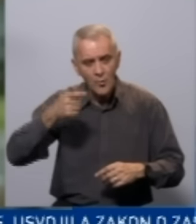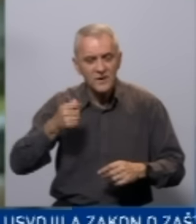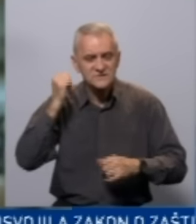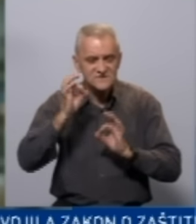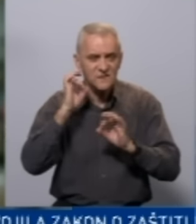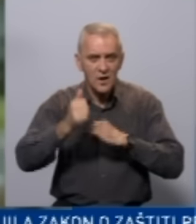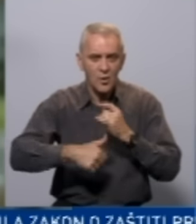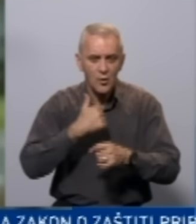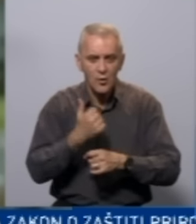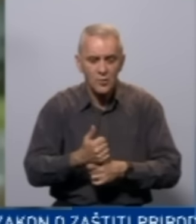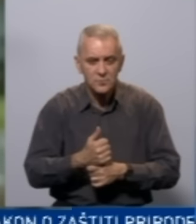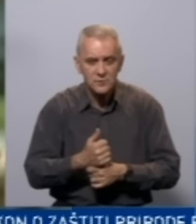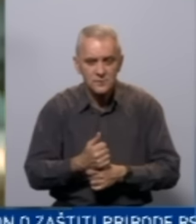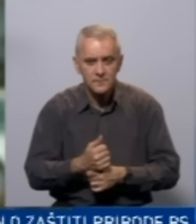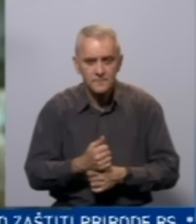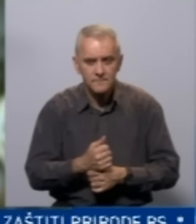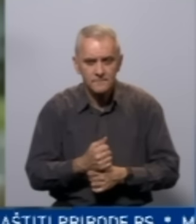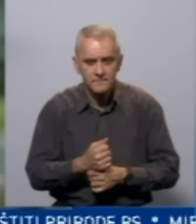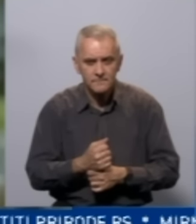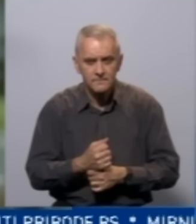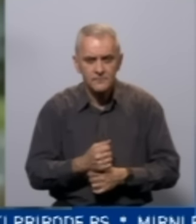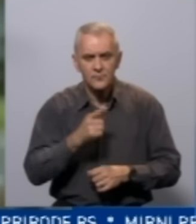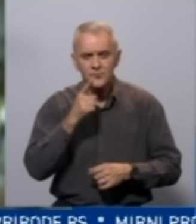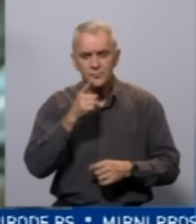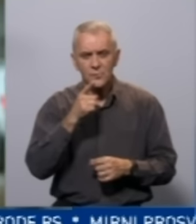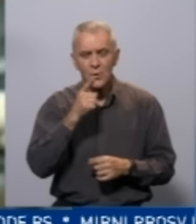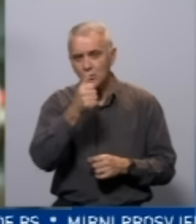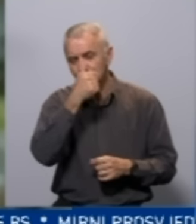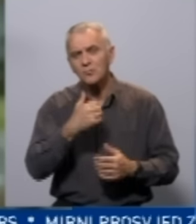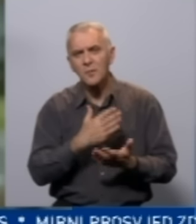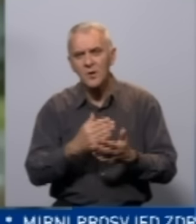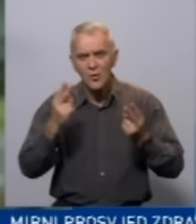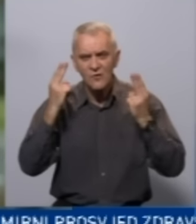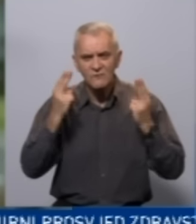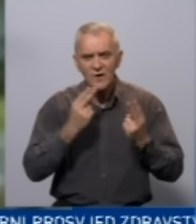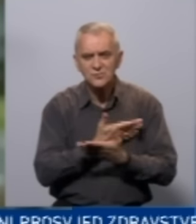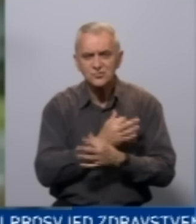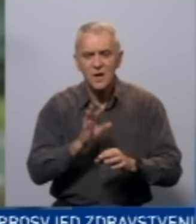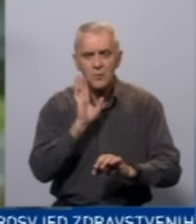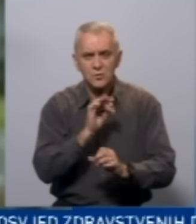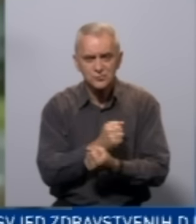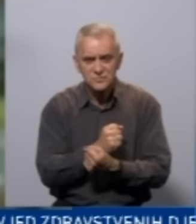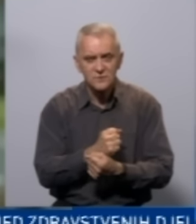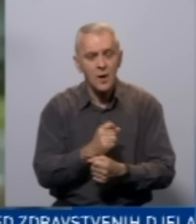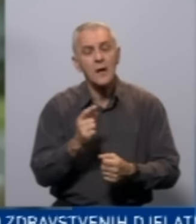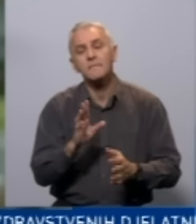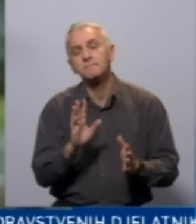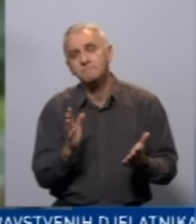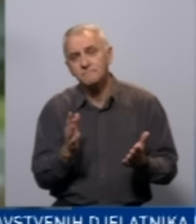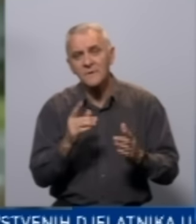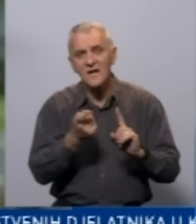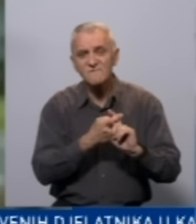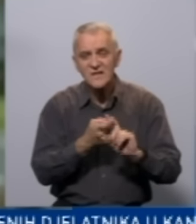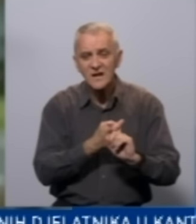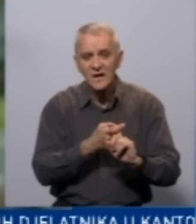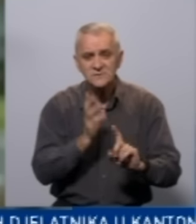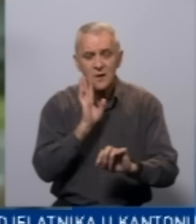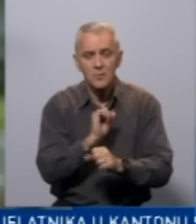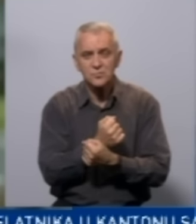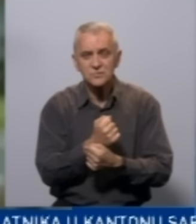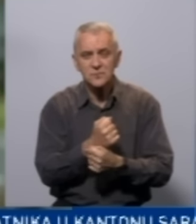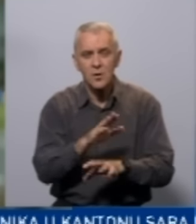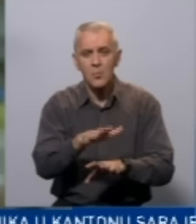godine. Dakle, u tom kontekstu ono što bi bilo značajno je da Bosna i Hercegovina, makar u Federaciji Bosne i Hercegovine, sada krene vrlo